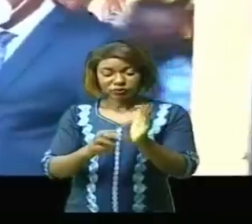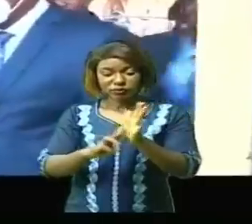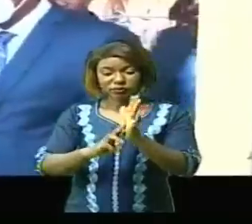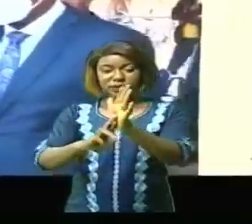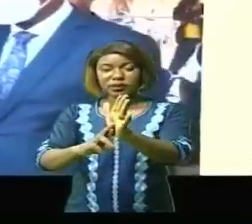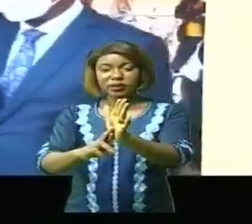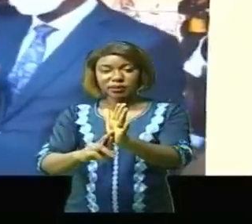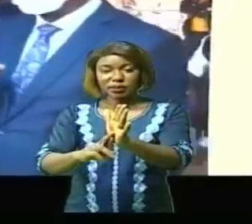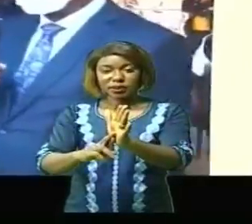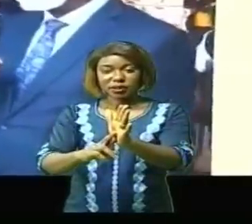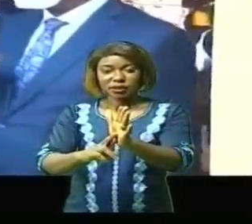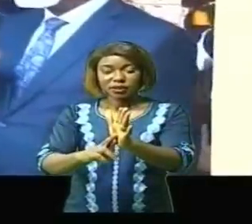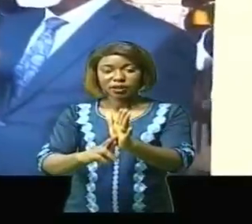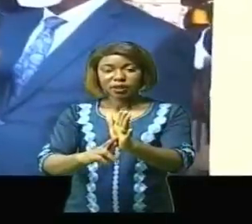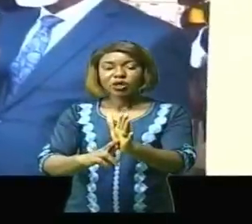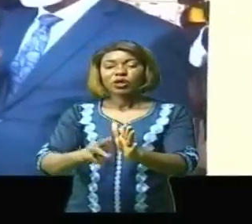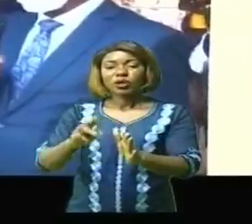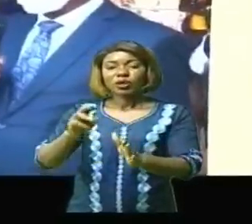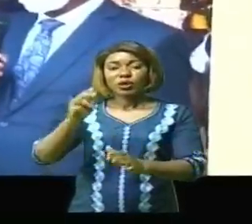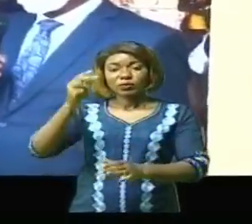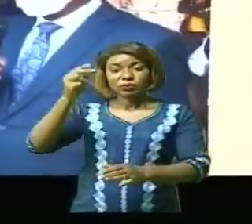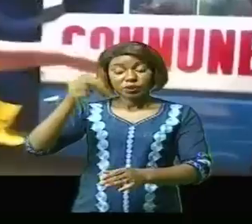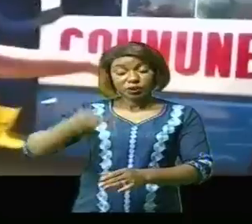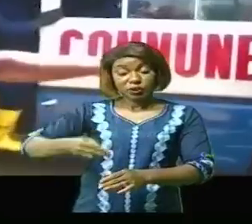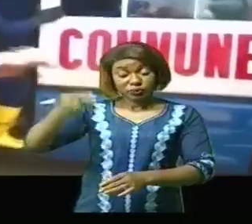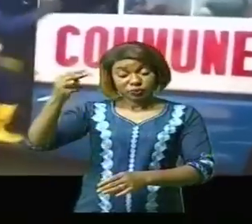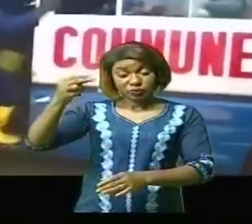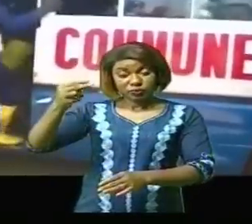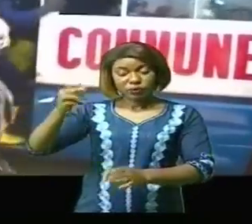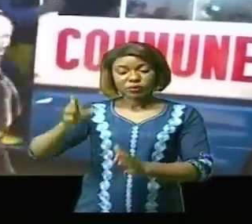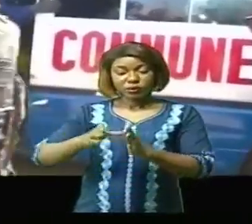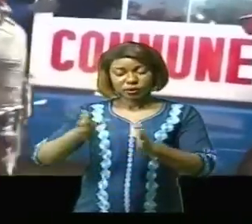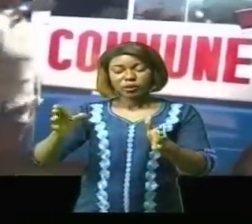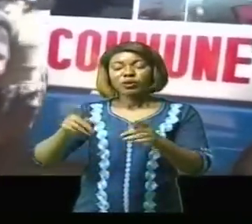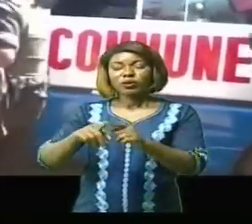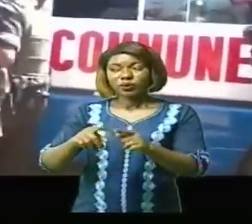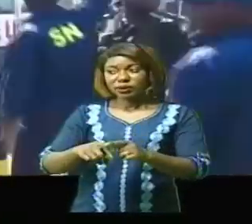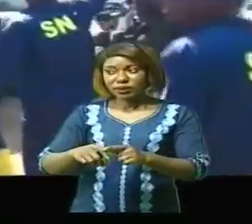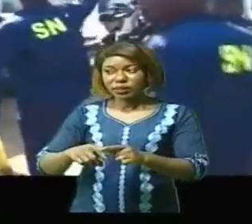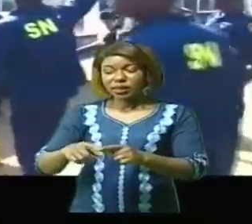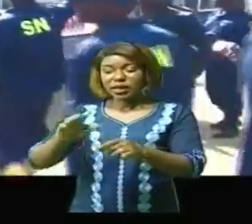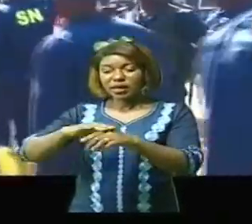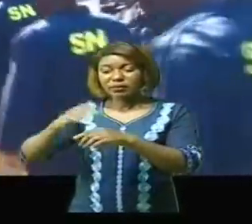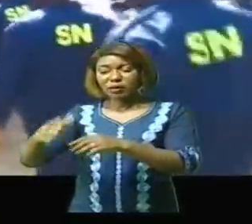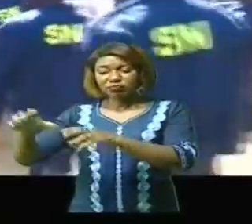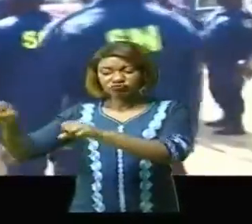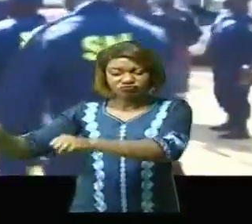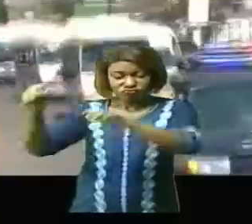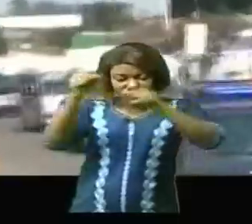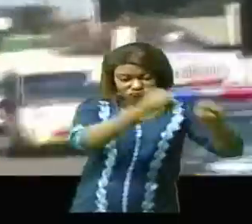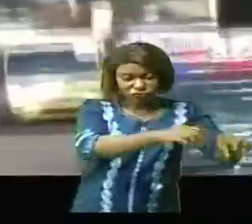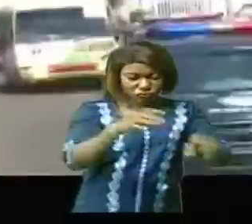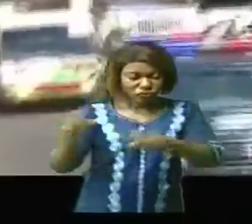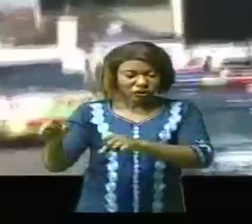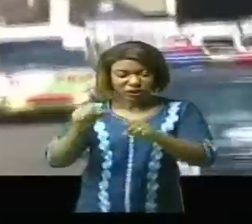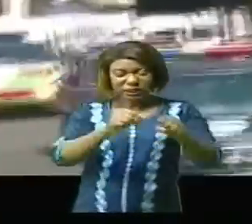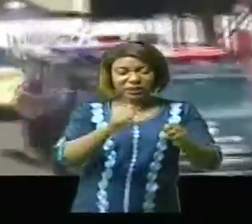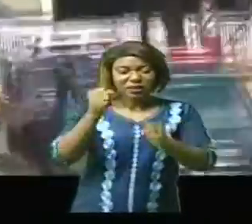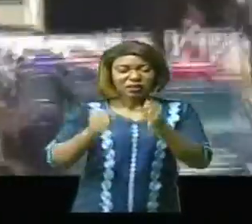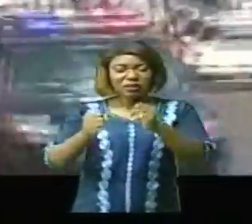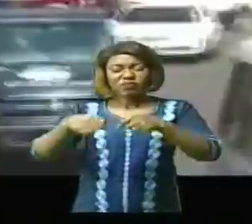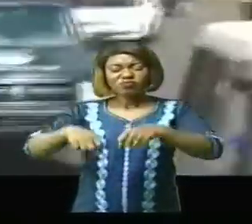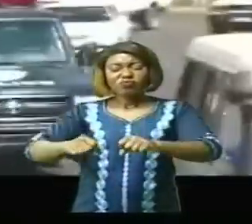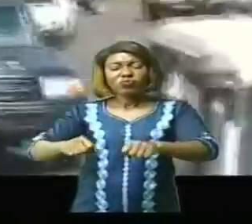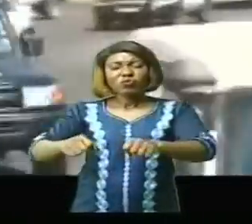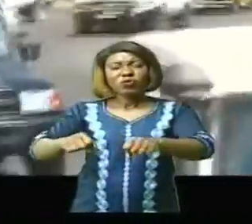le général-major Jean-Pierre Kasongo Kabwik. Et l'embarquement peut donc commencer. Une caravane